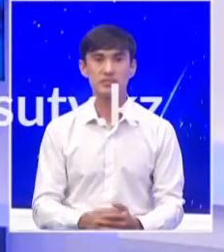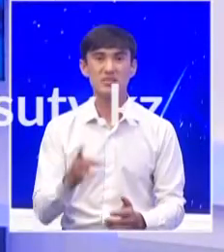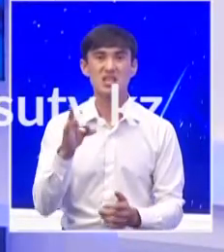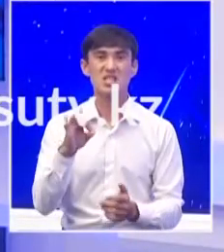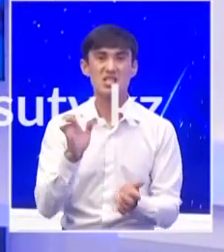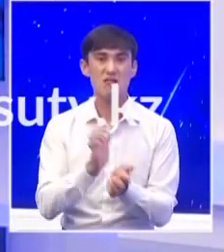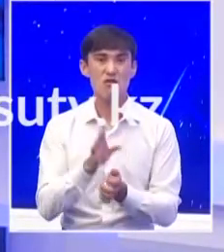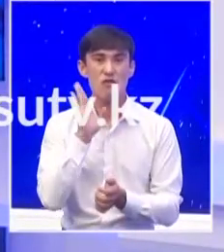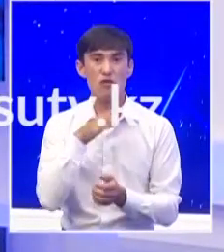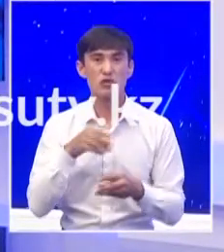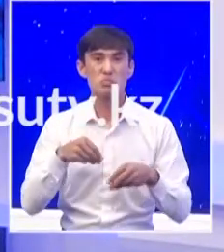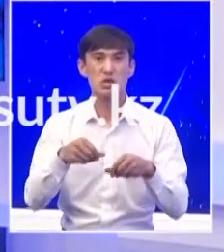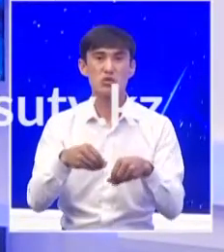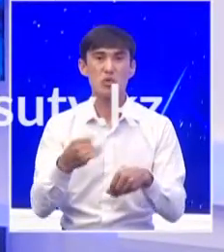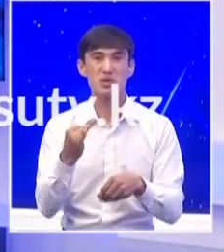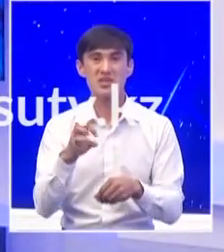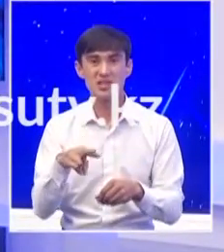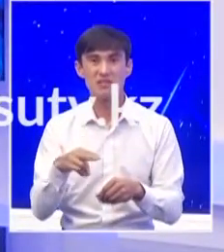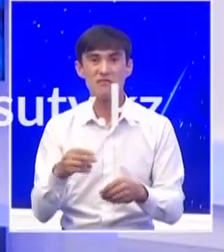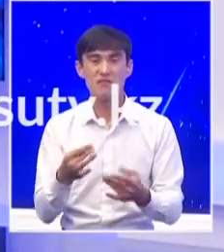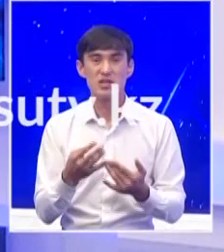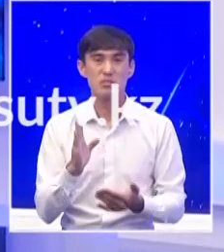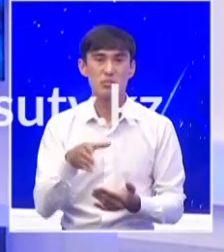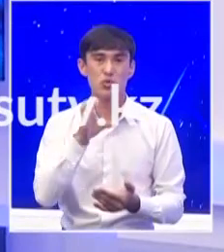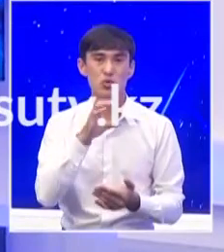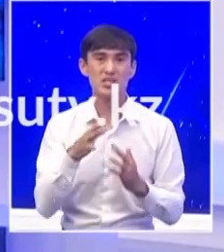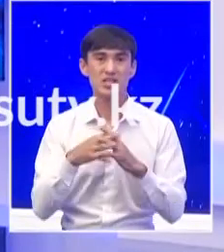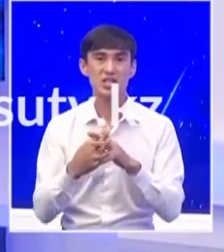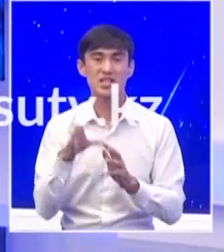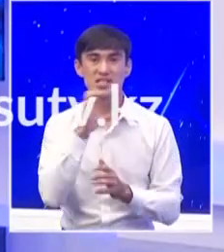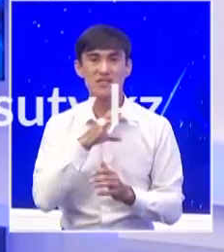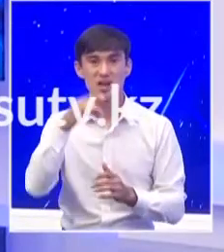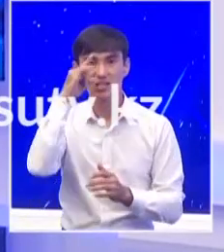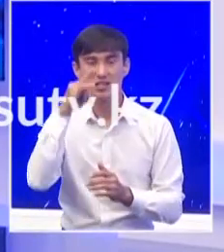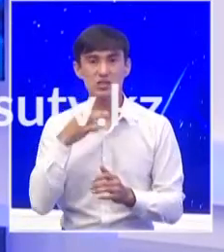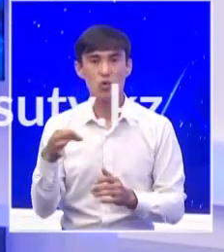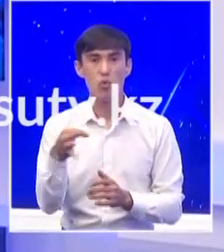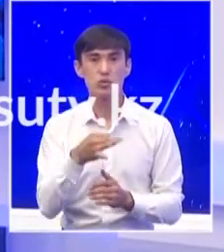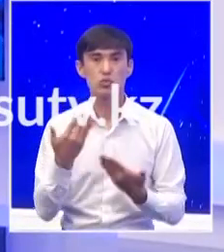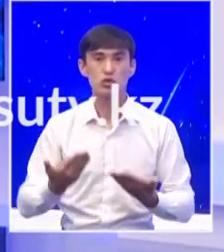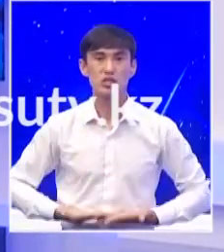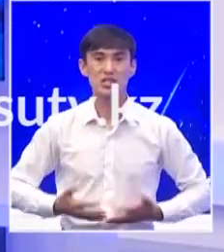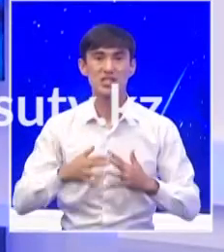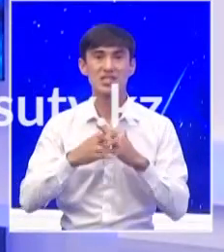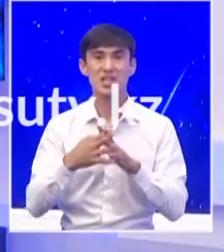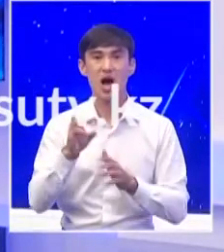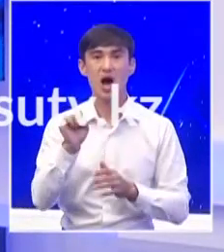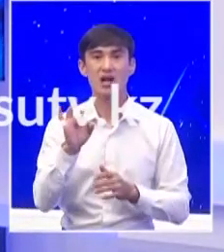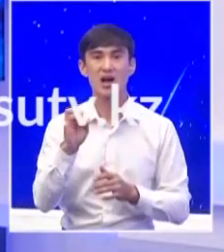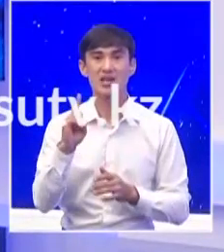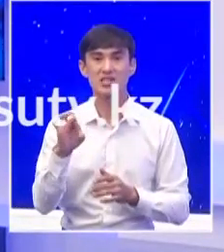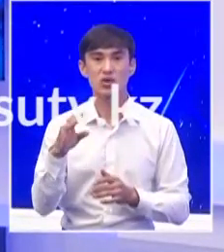Ржавую воду с песком и илом вынуждены пить сельчане в северо-казахстанской области. У жителей села